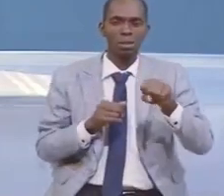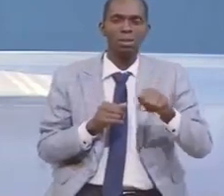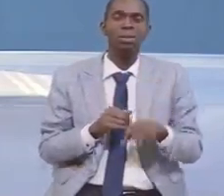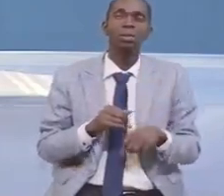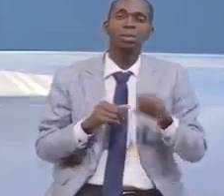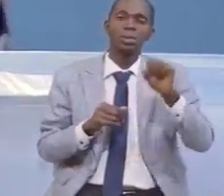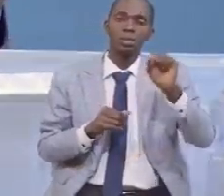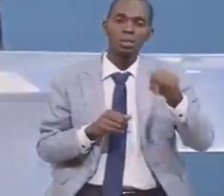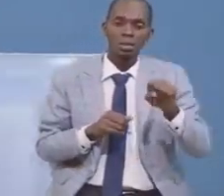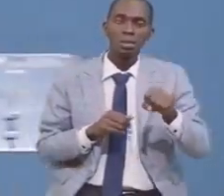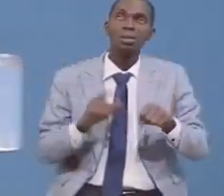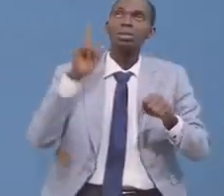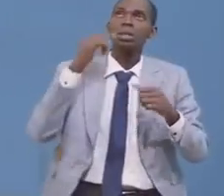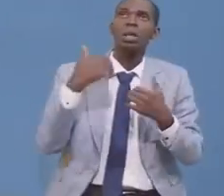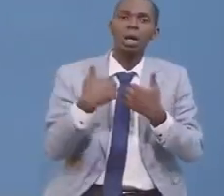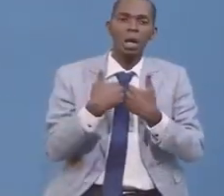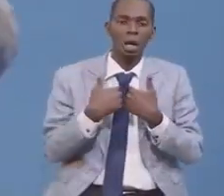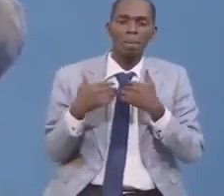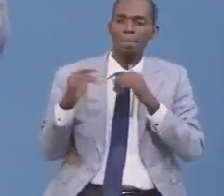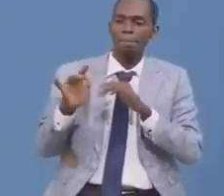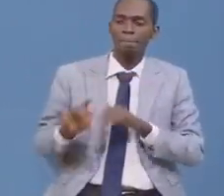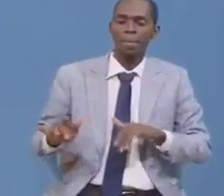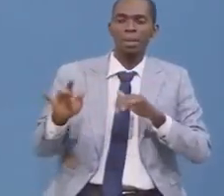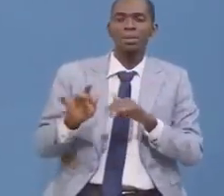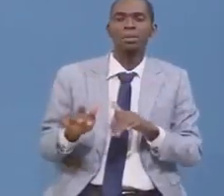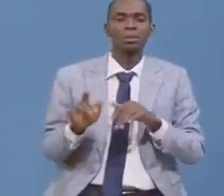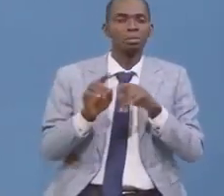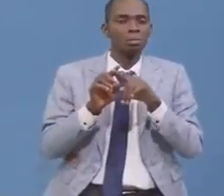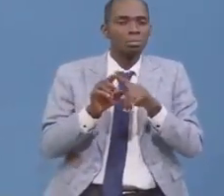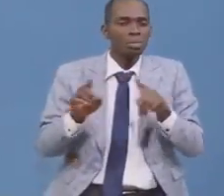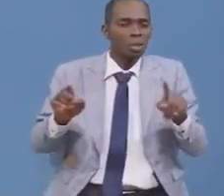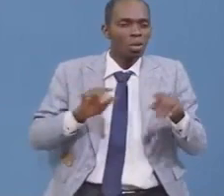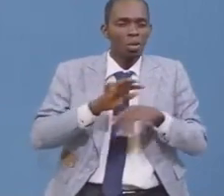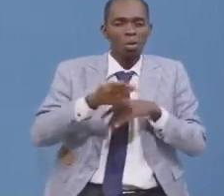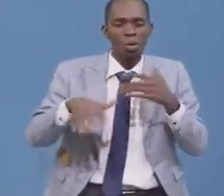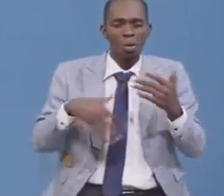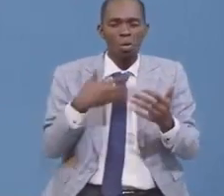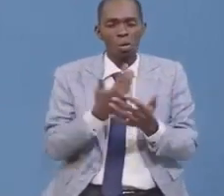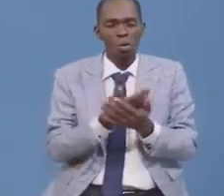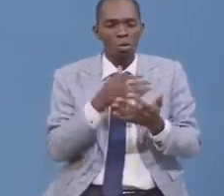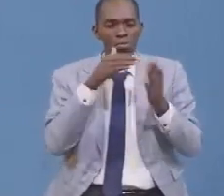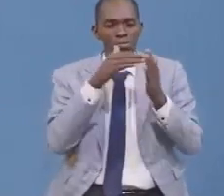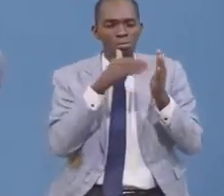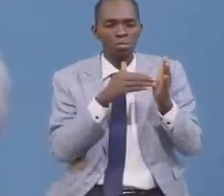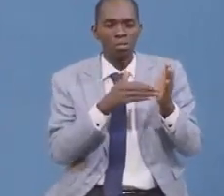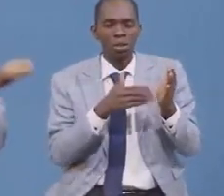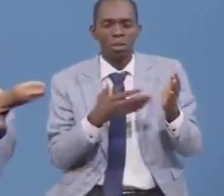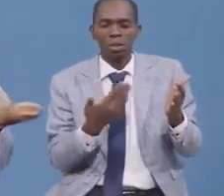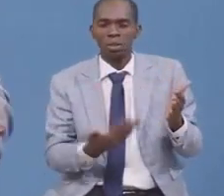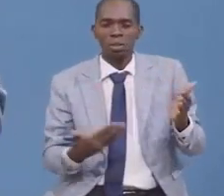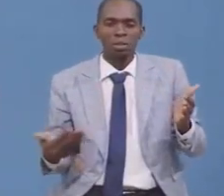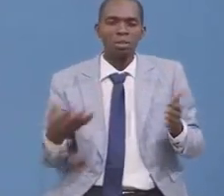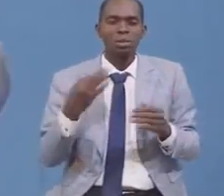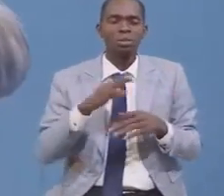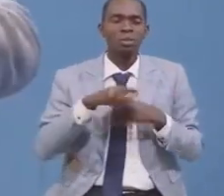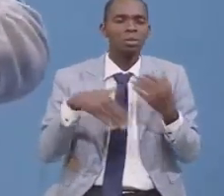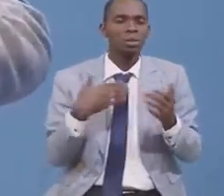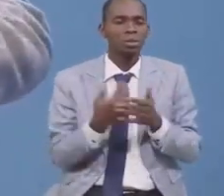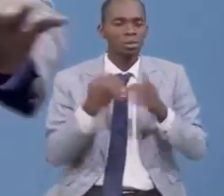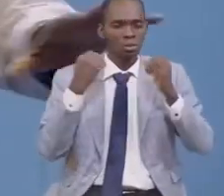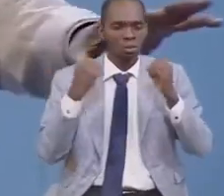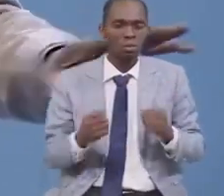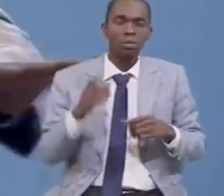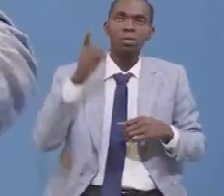Yes, yes, mercy. అవును, అవును, దయగలవాడే. But all those attributes of the almighty God, they are